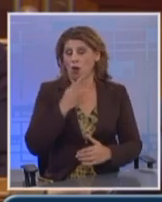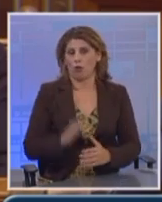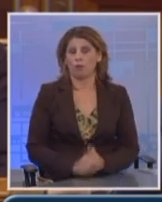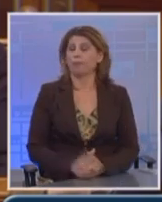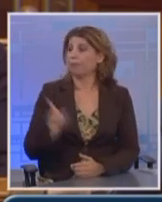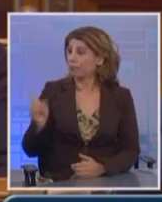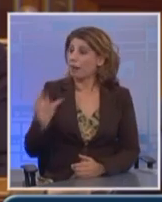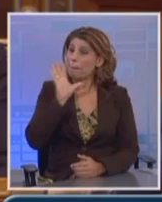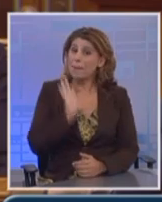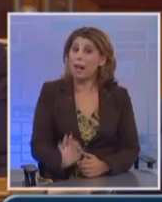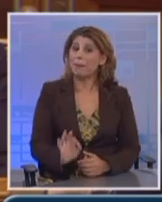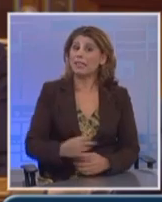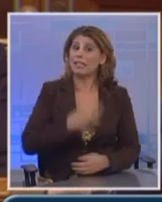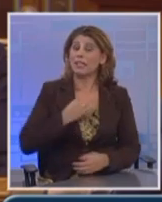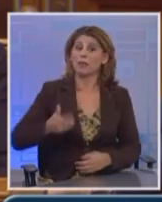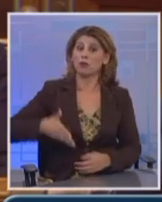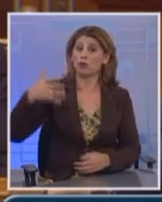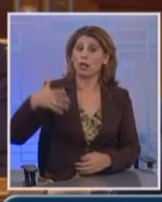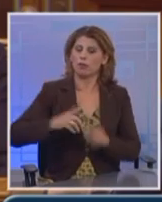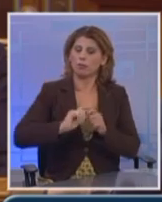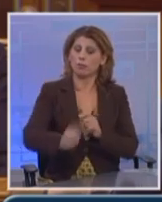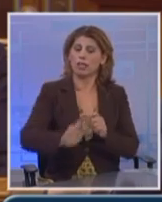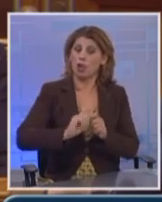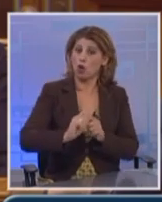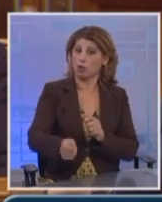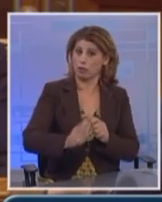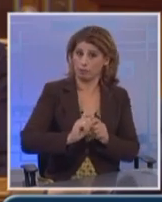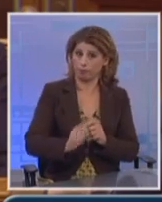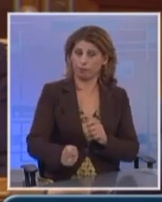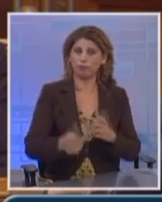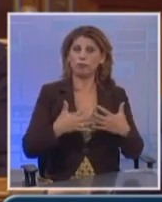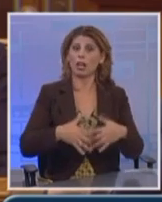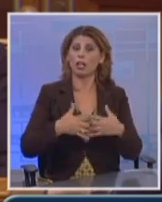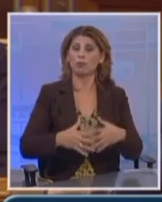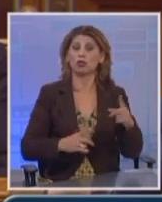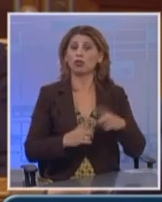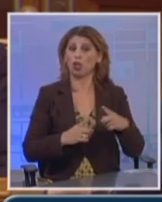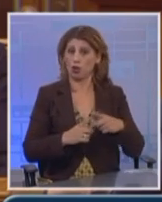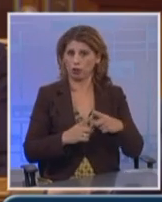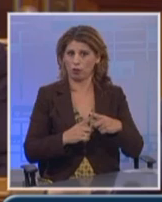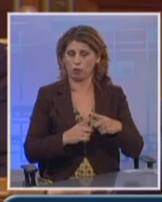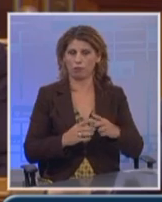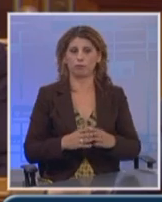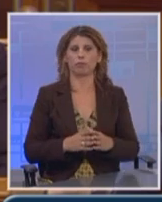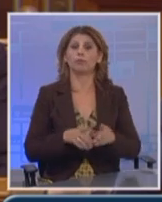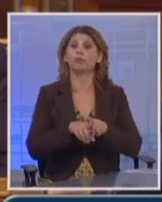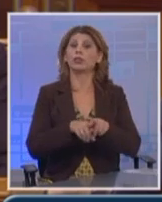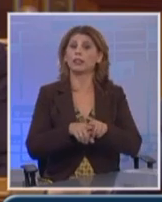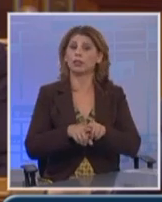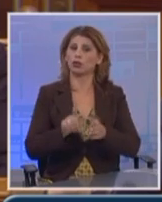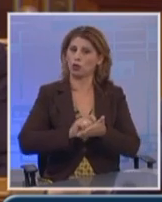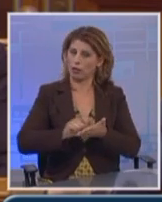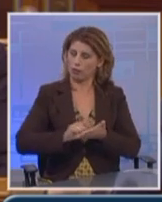Εσείς πράγματι, κύριε Μητσοτάκη, αποπληρώσατε τον εξοπλισμό τον τεχνολογικό που αφορούσε το γραφείο